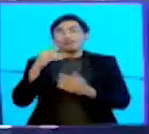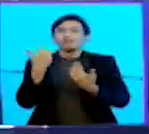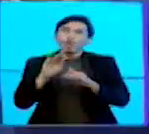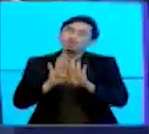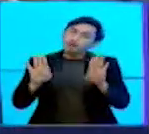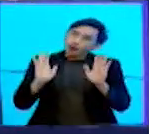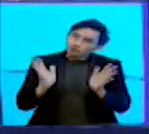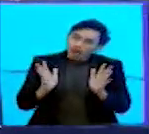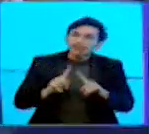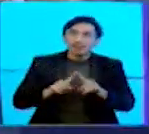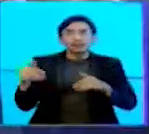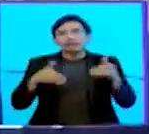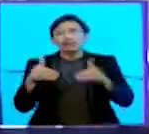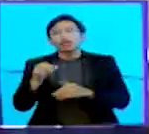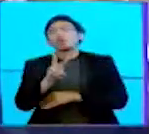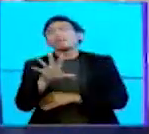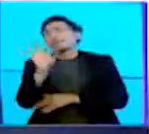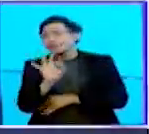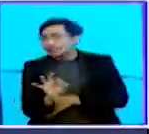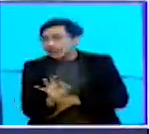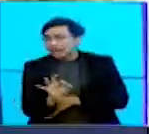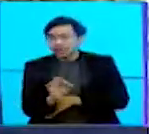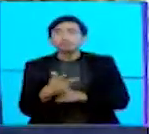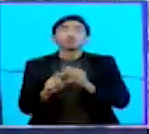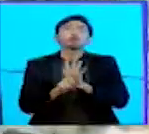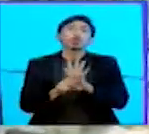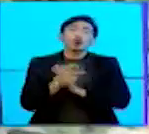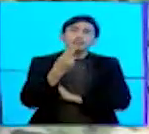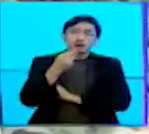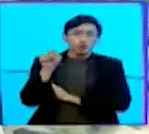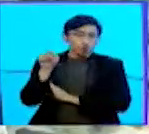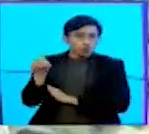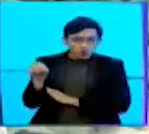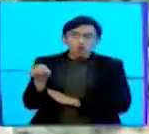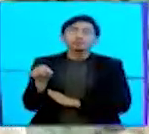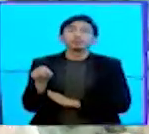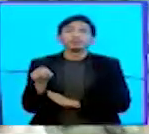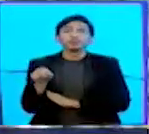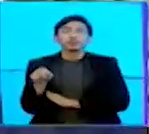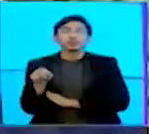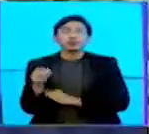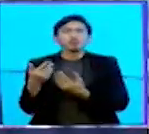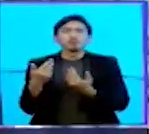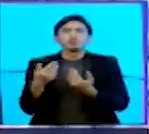25% kemudian kalau di Bandung ya harus yang sudah zubits Nah sungut-sungut peralatan